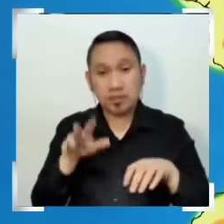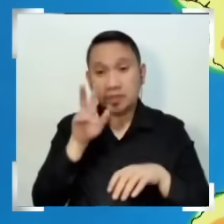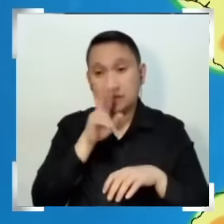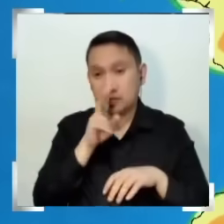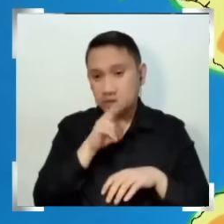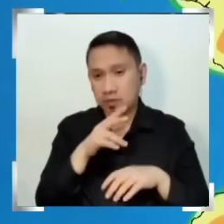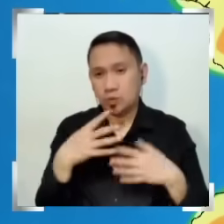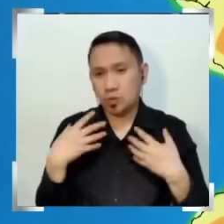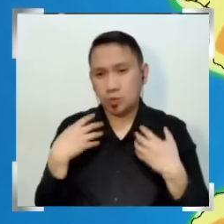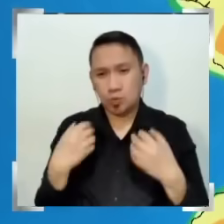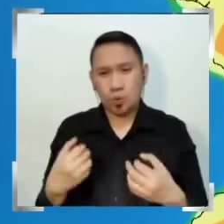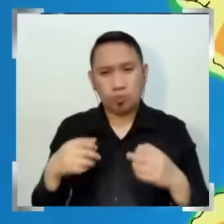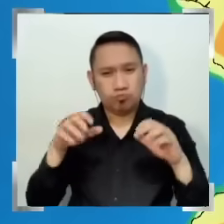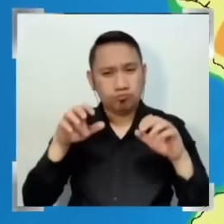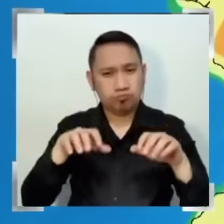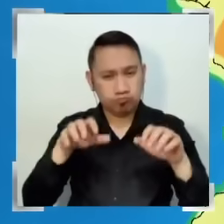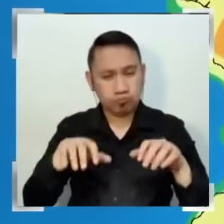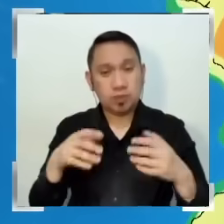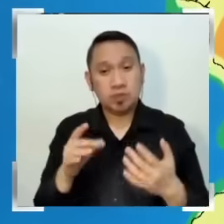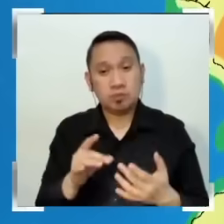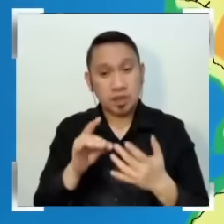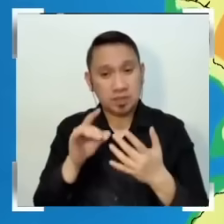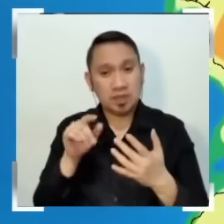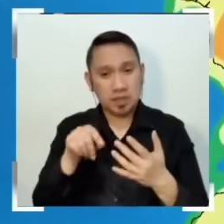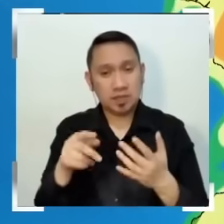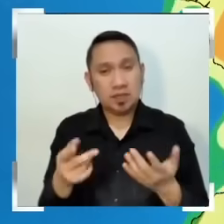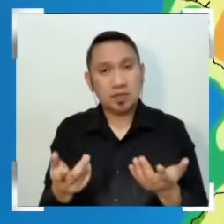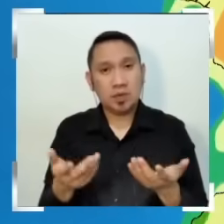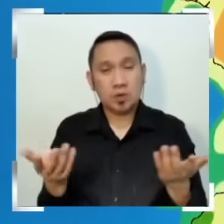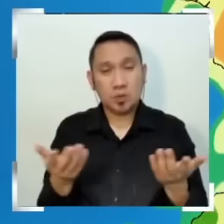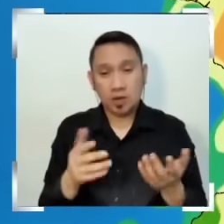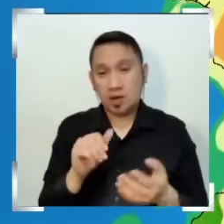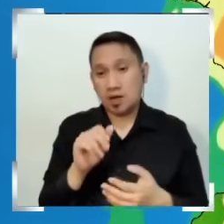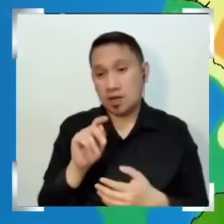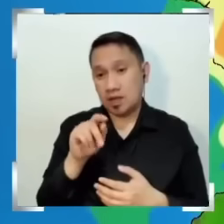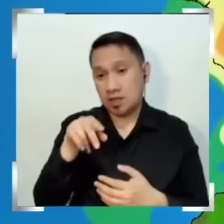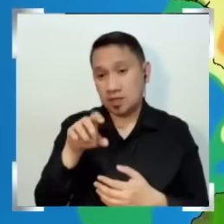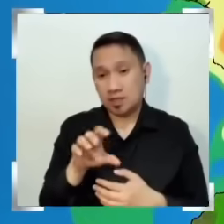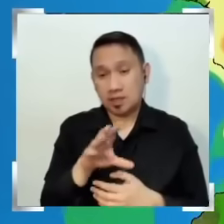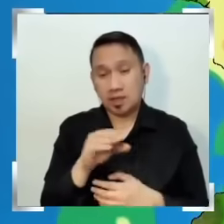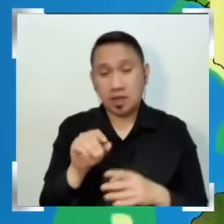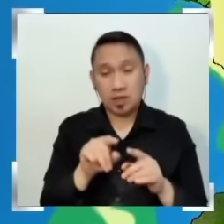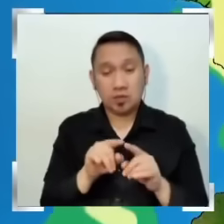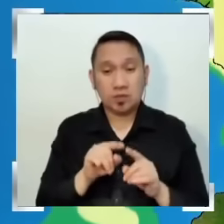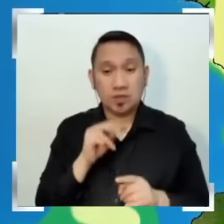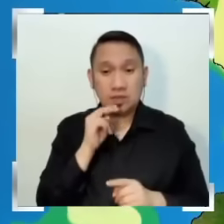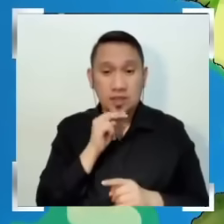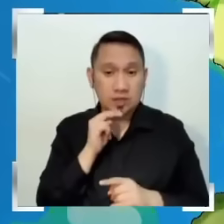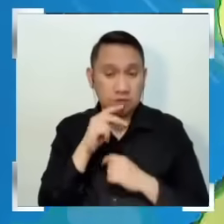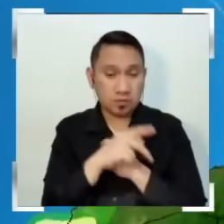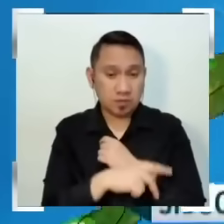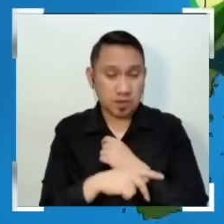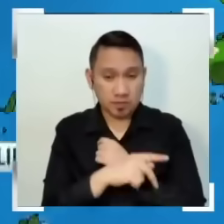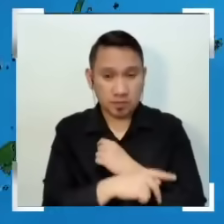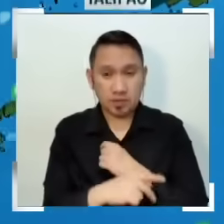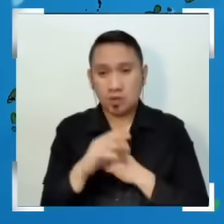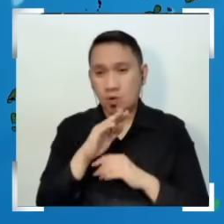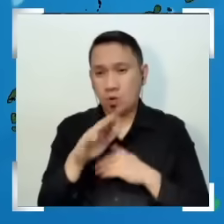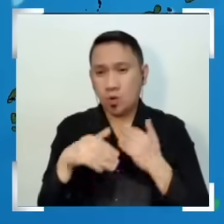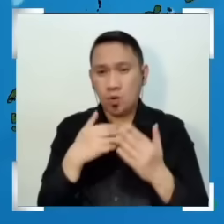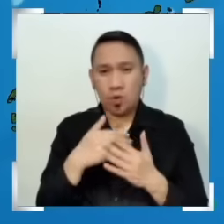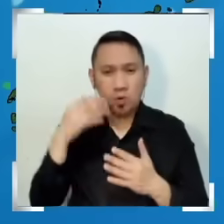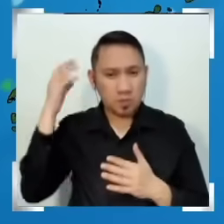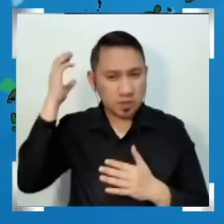ulan po ang posibleng maranasan sa ilang bahagi ng Antique, ganun din dito sa Negros Provinces. Halos buong Mindanao naman ang